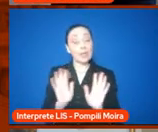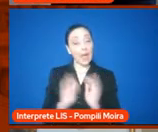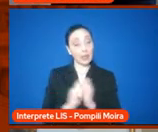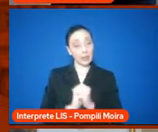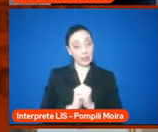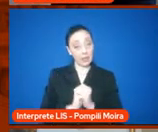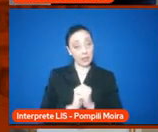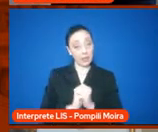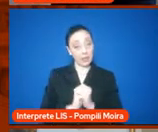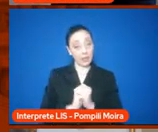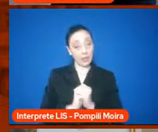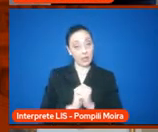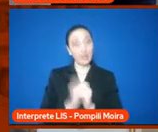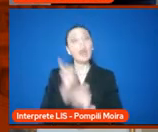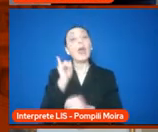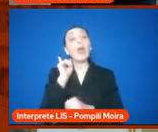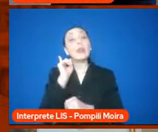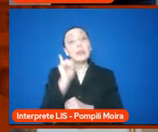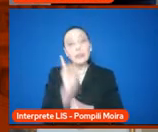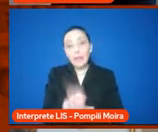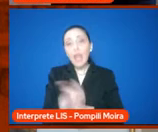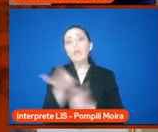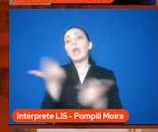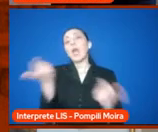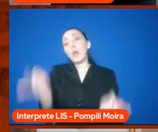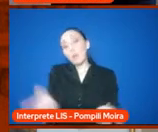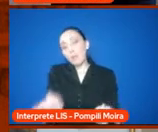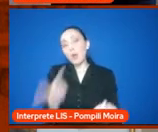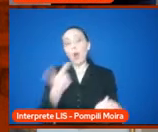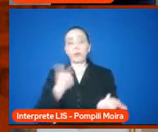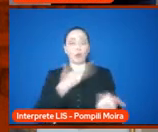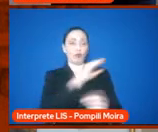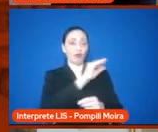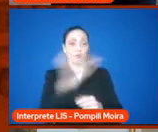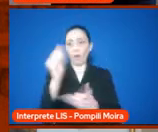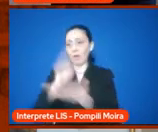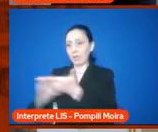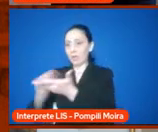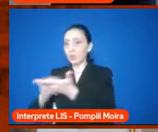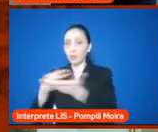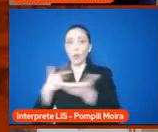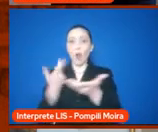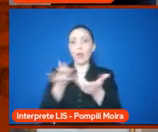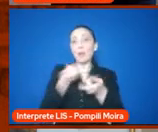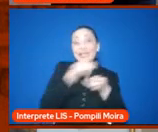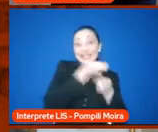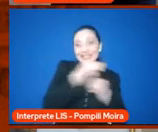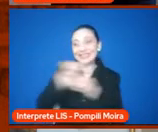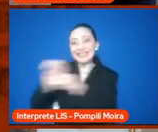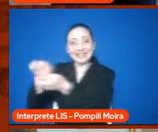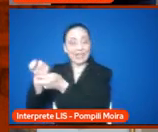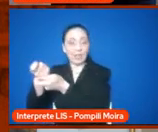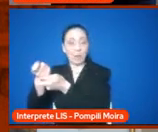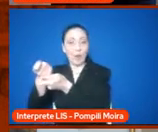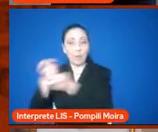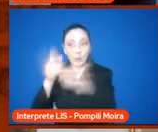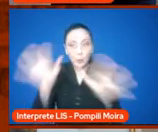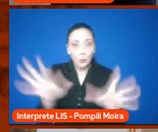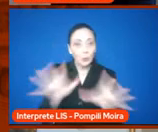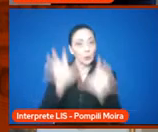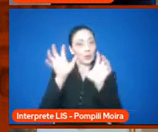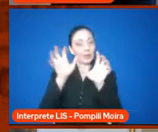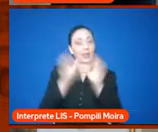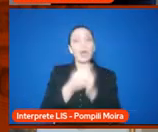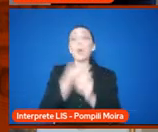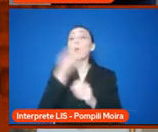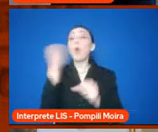e bisogna cercare di coinvolgere in tutti i nostri ragionamenti. Quindi un buon lavoro a tutti, ringrazio ancora e questa